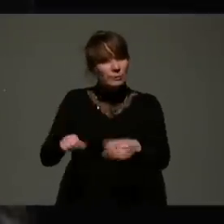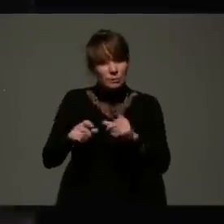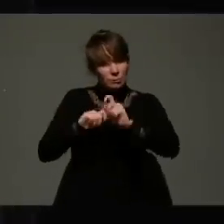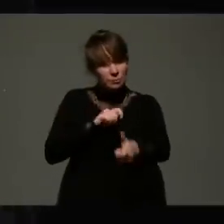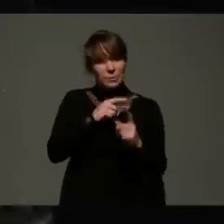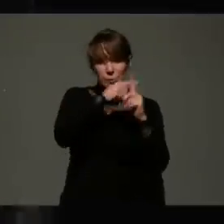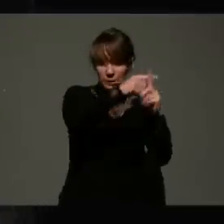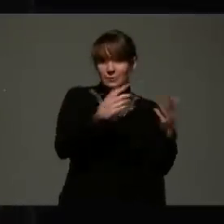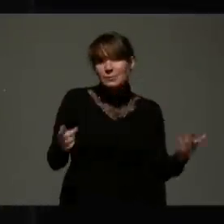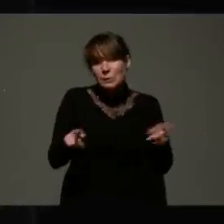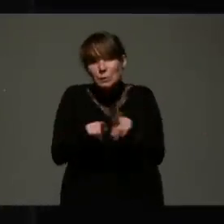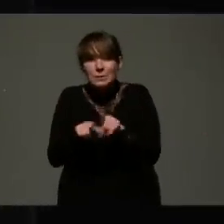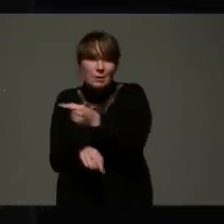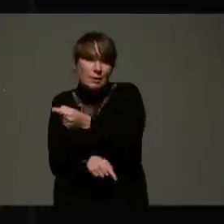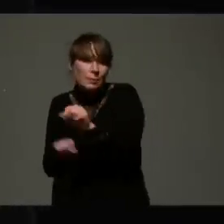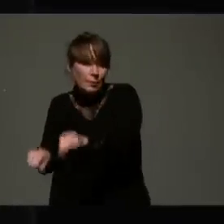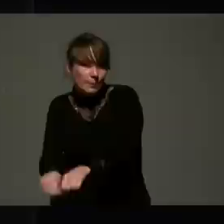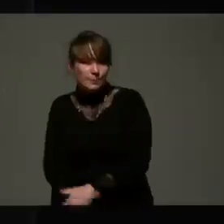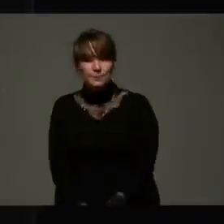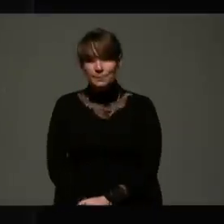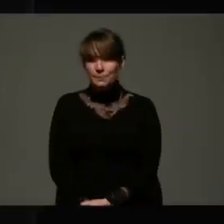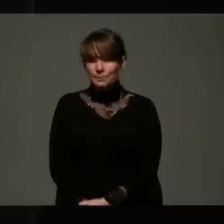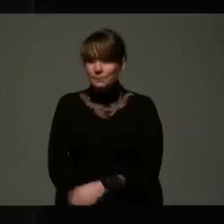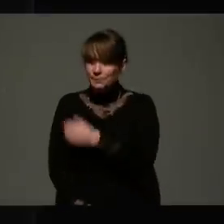éventuellement, ça a des effets négatifs.